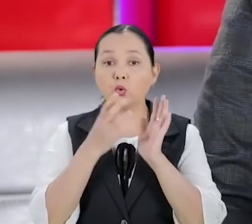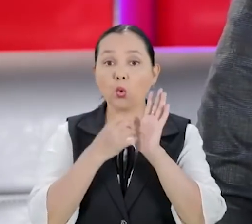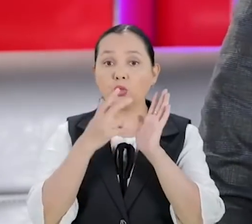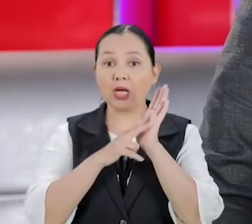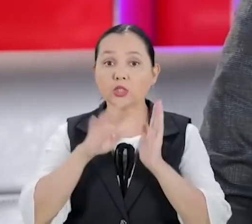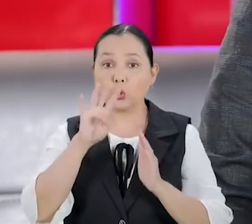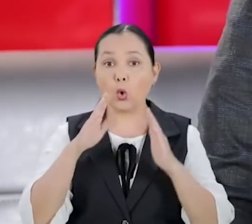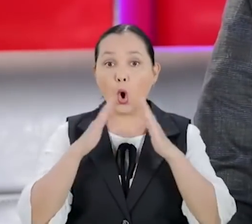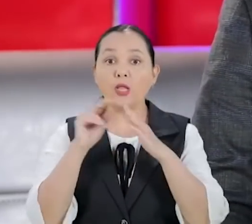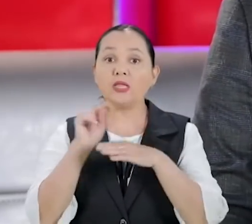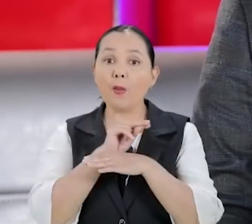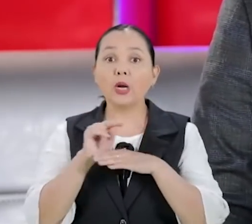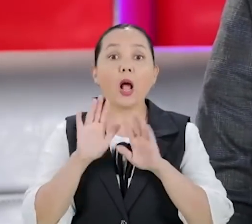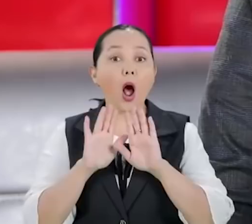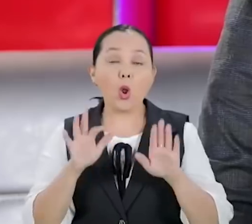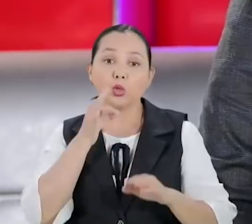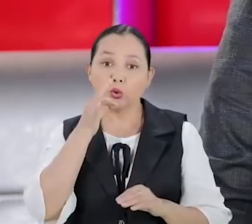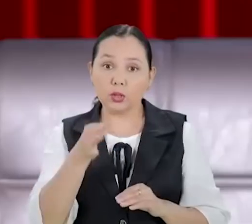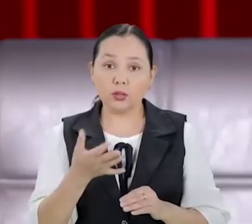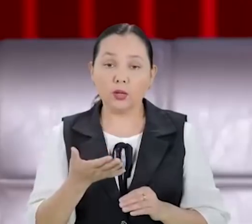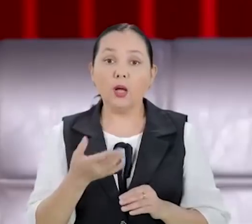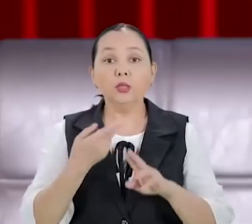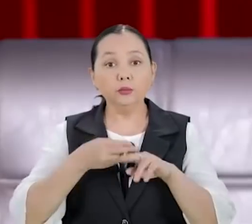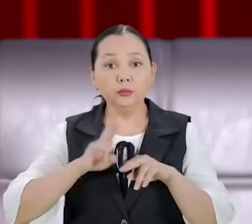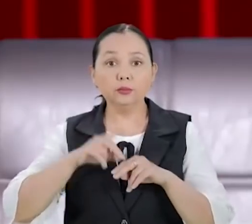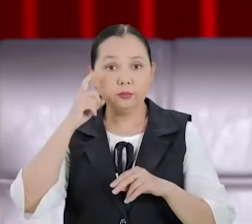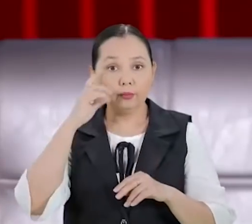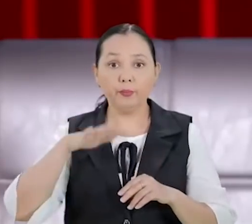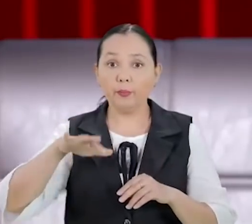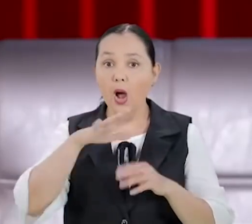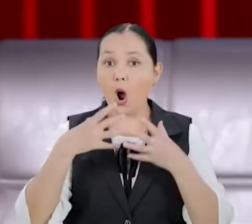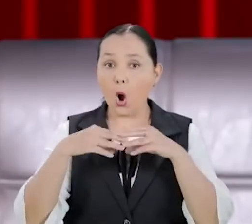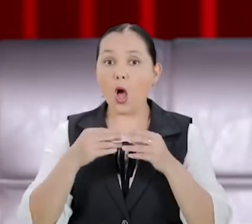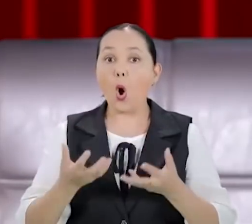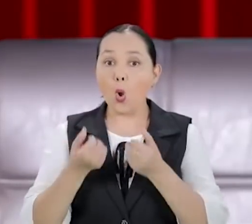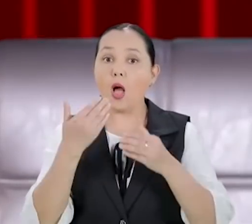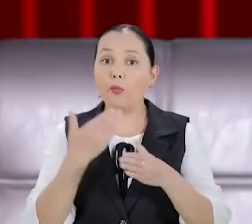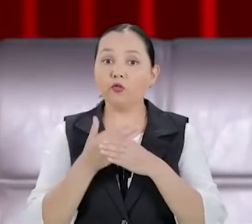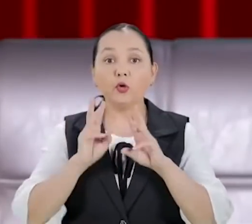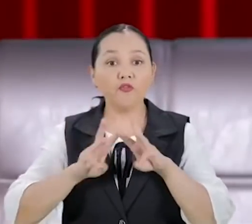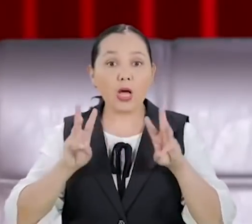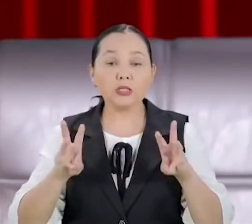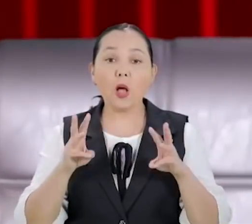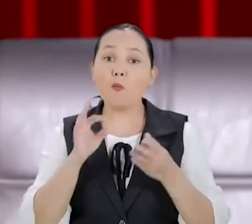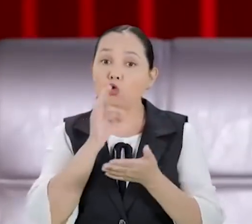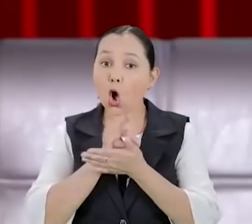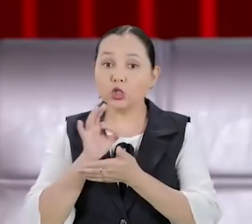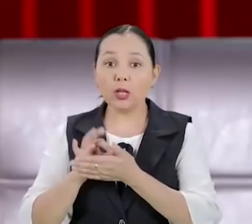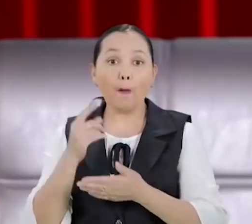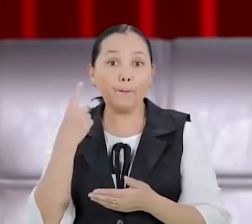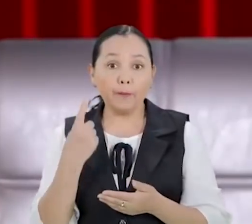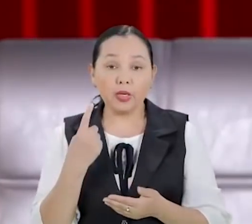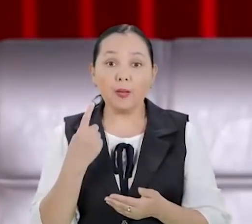13984 ta xonadon ta'mirlangan xolos, dedi u. Shuningdek, mahalla va oilani qo'llab-quvvatlash vazirligi mulozimlaridan